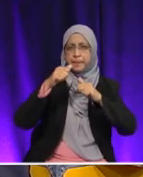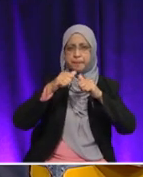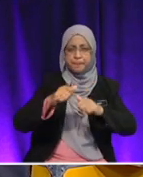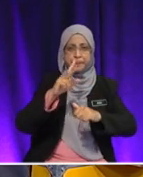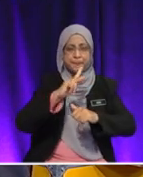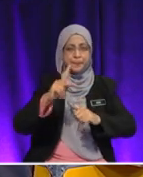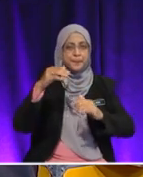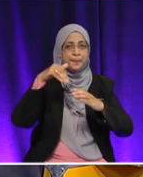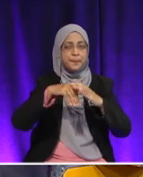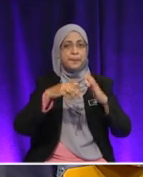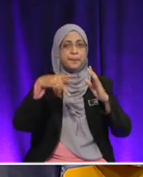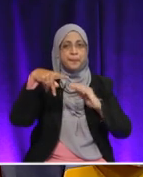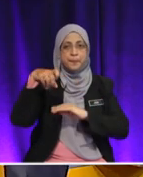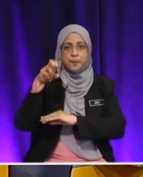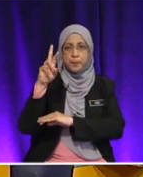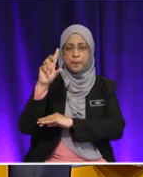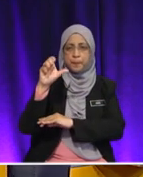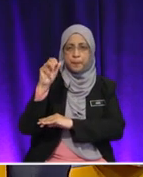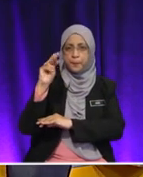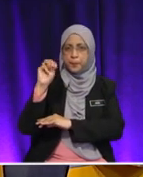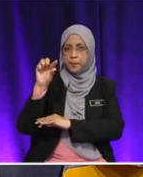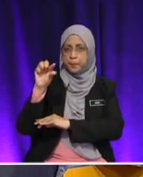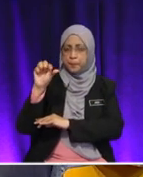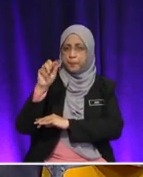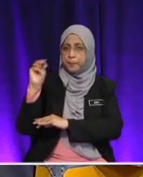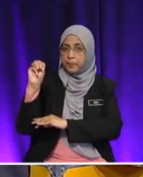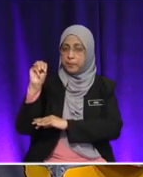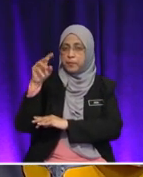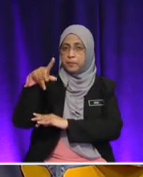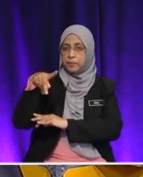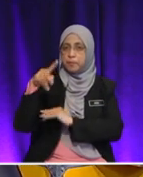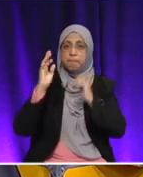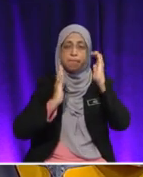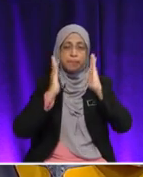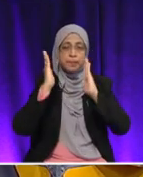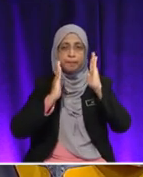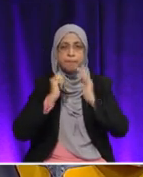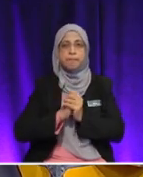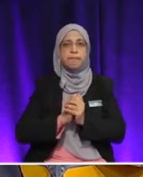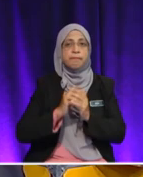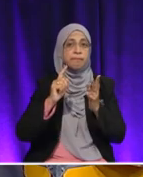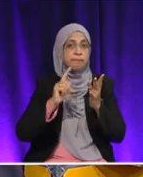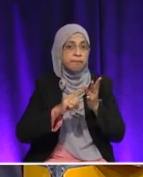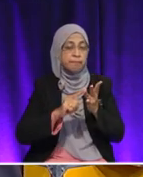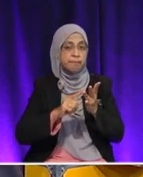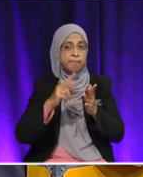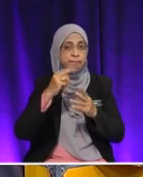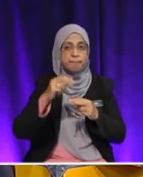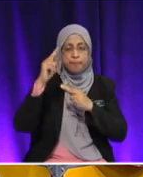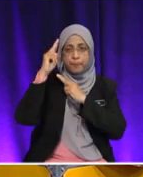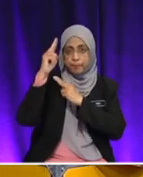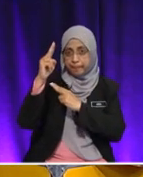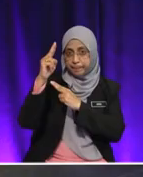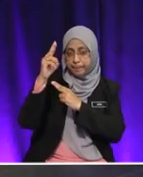perlombaan persekutuan seterusnya pula yang ketiga nilai yang kita dapat diterapkan adalah nilai hormat